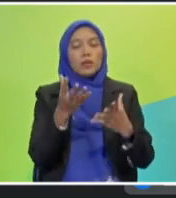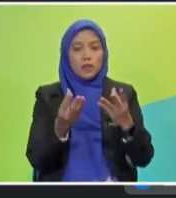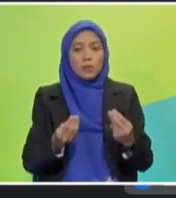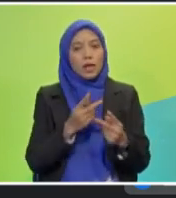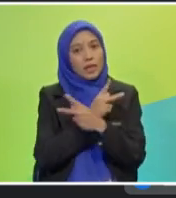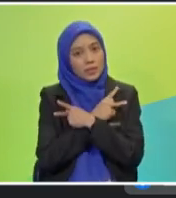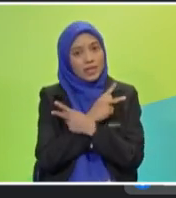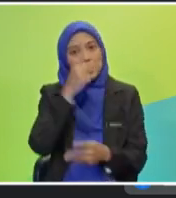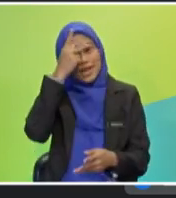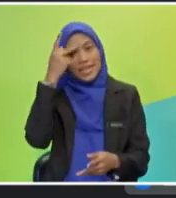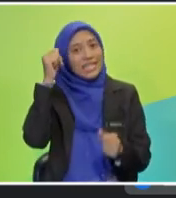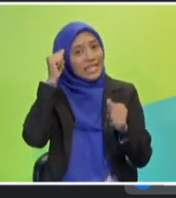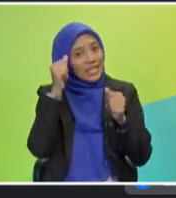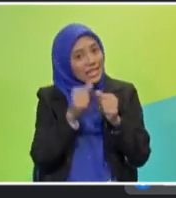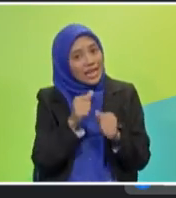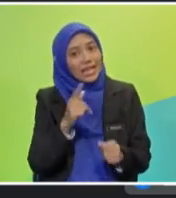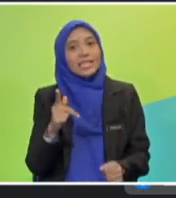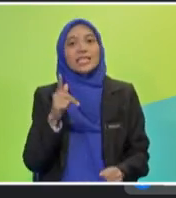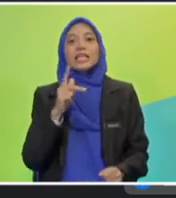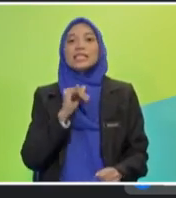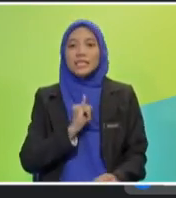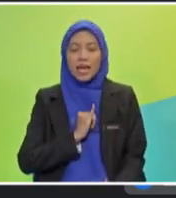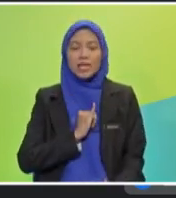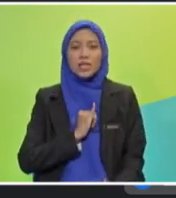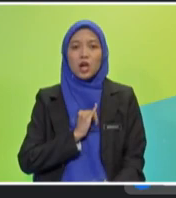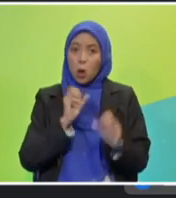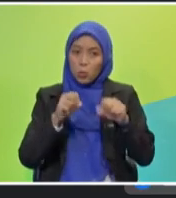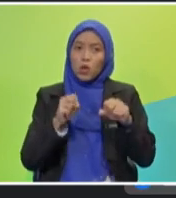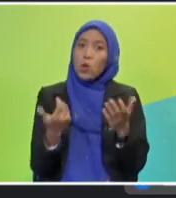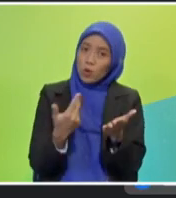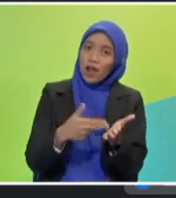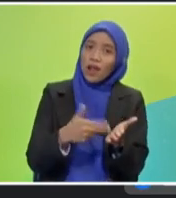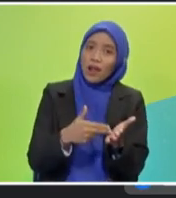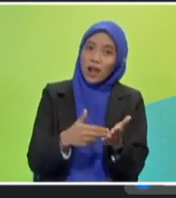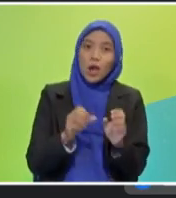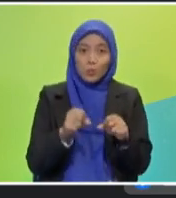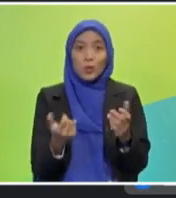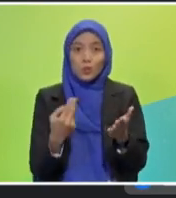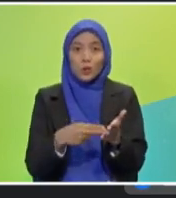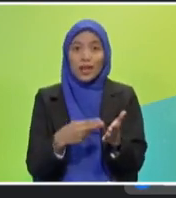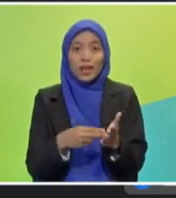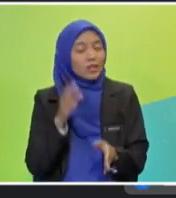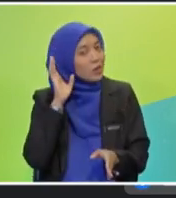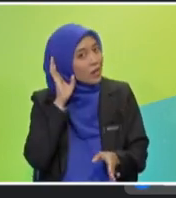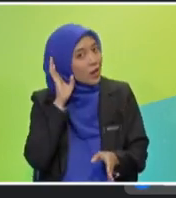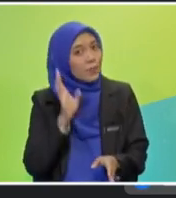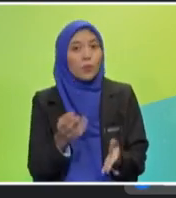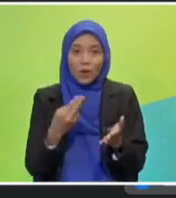saya. Sekali lagi boleh tak, Naura? Supaya kawan-kawan di rumah juga boleh mendengarnya dengan jelas. Sekali lagi, adik